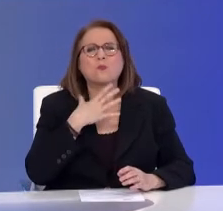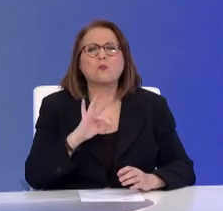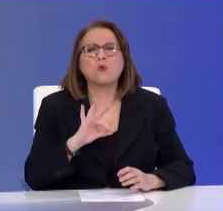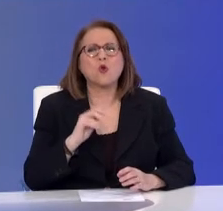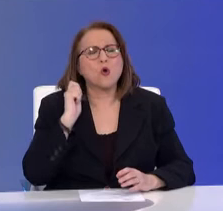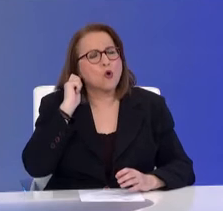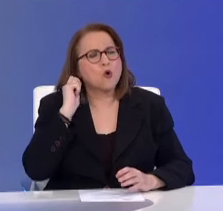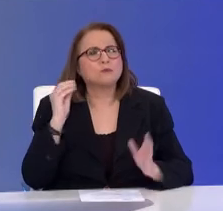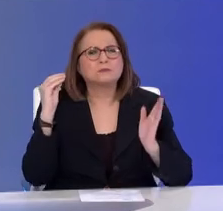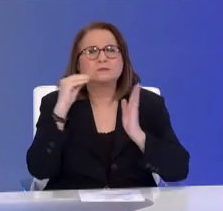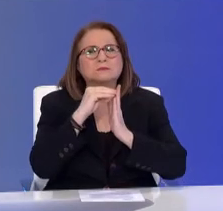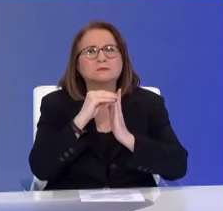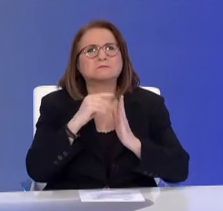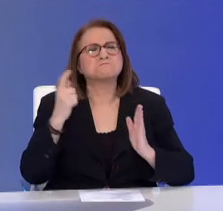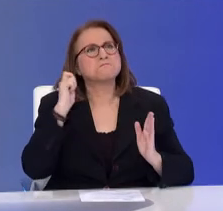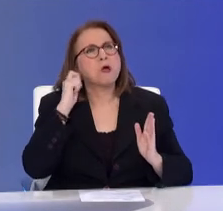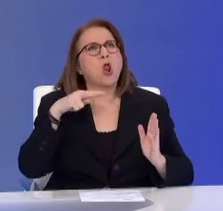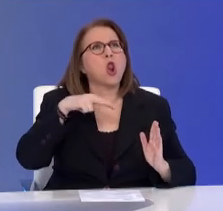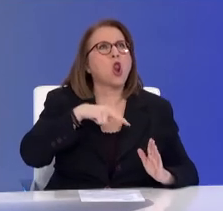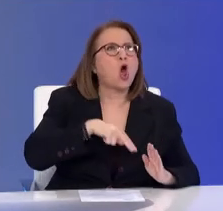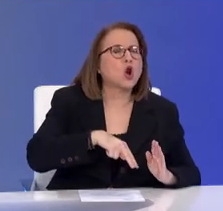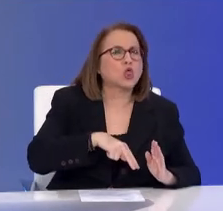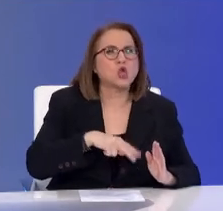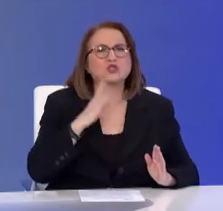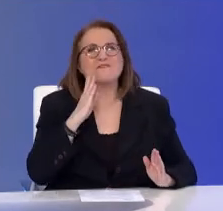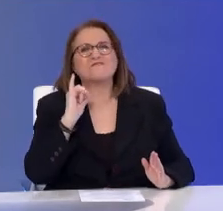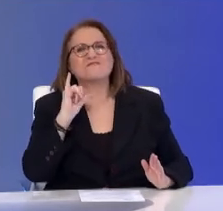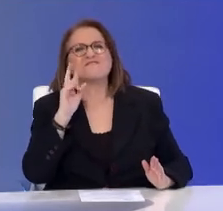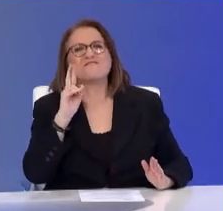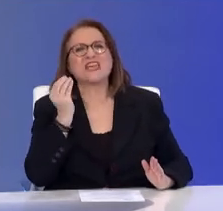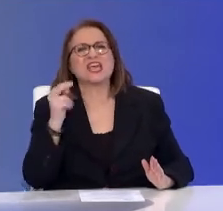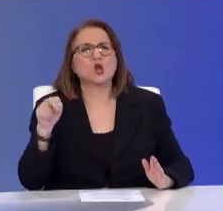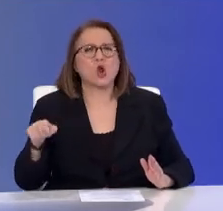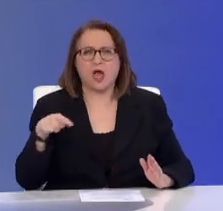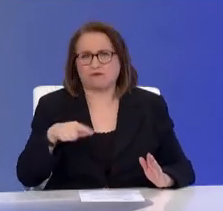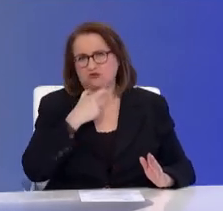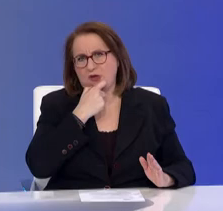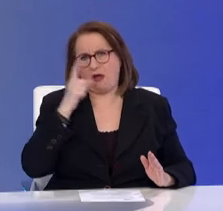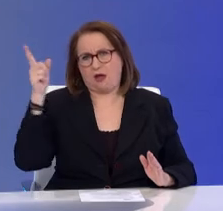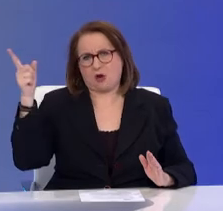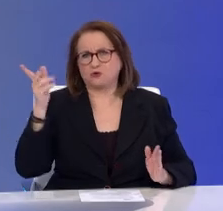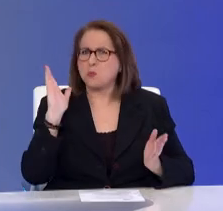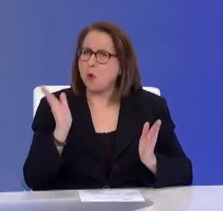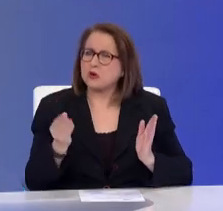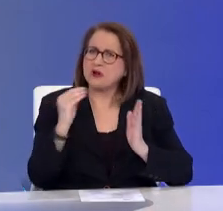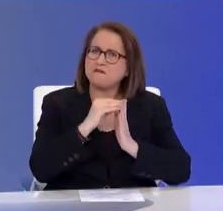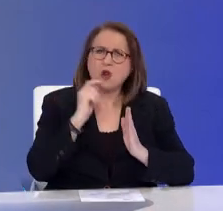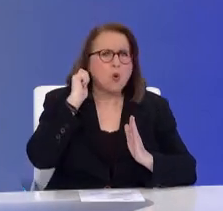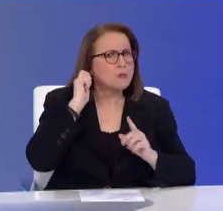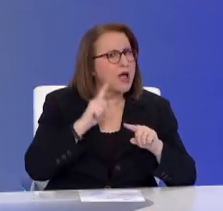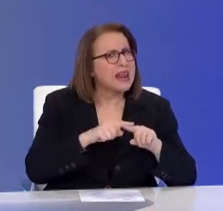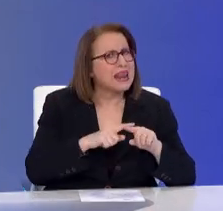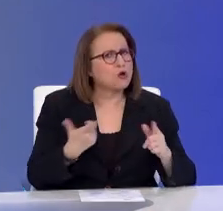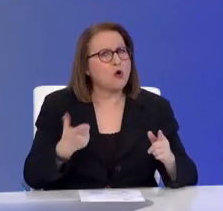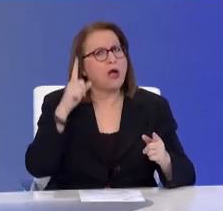μιας βρετανικής προσωπικότητας και όχι του Αριστοτέλη, του Περικλή ή